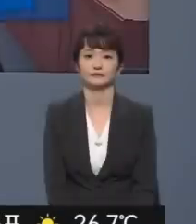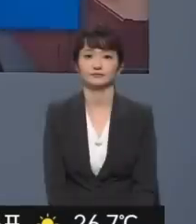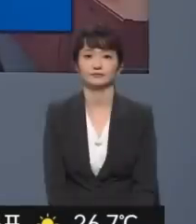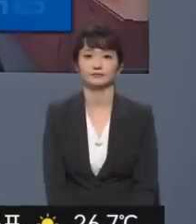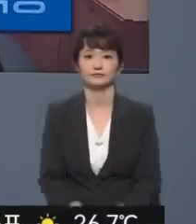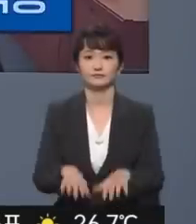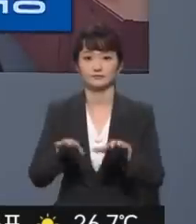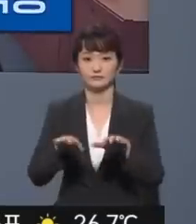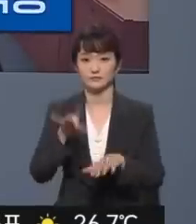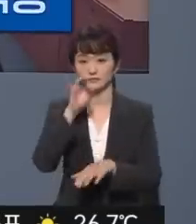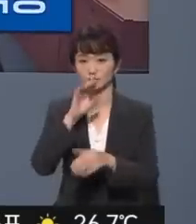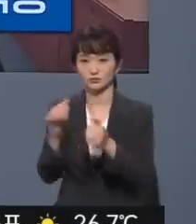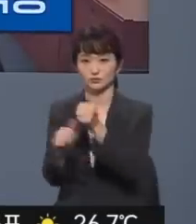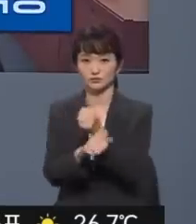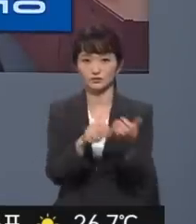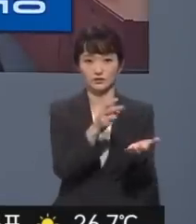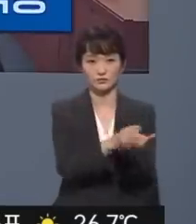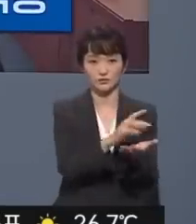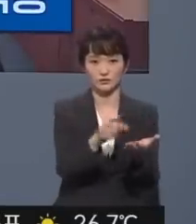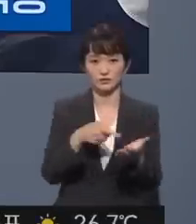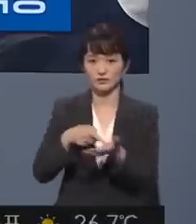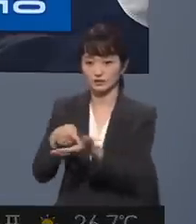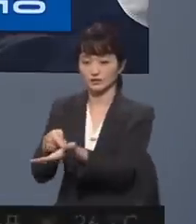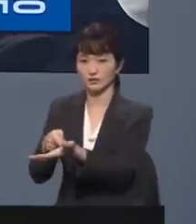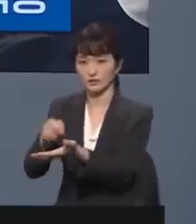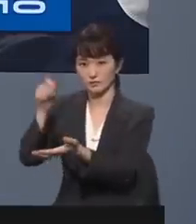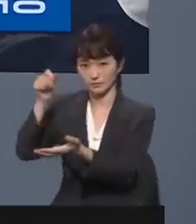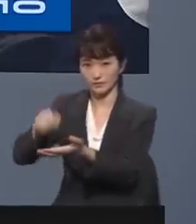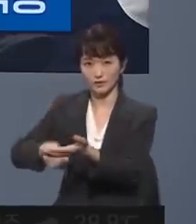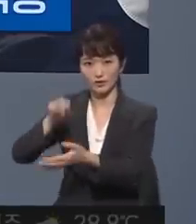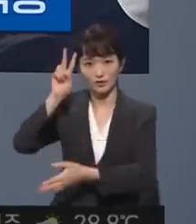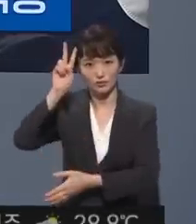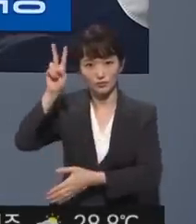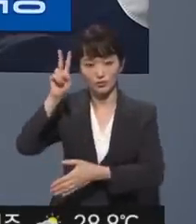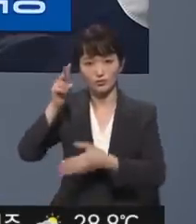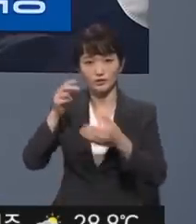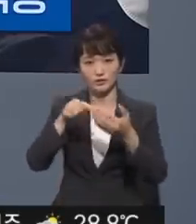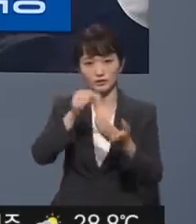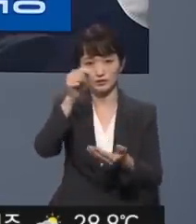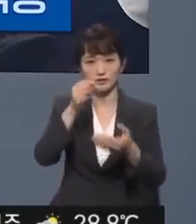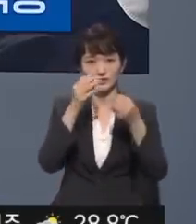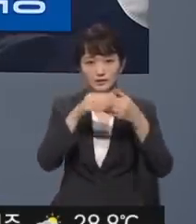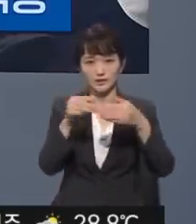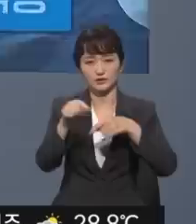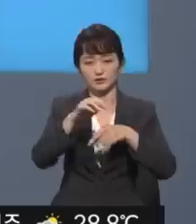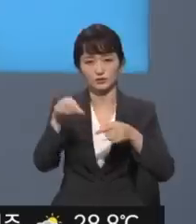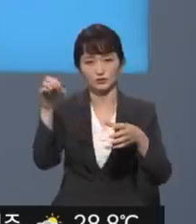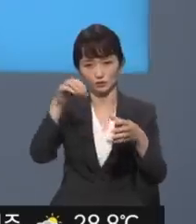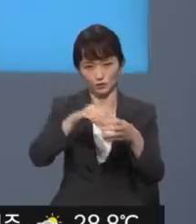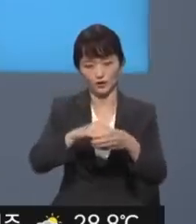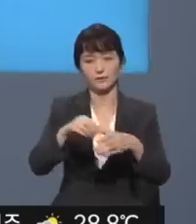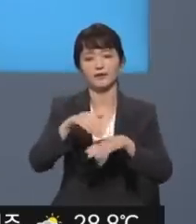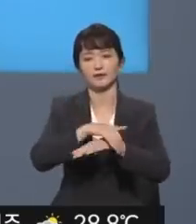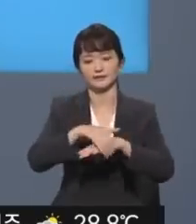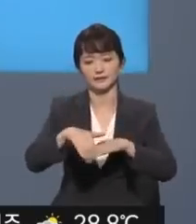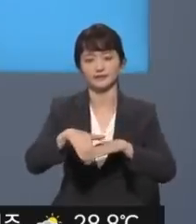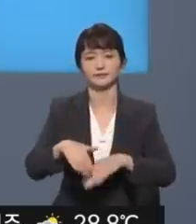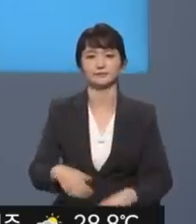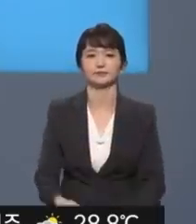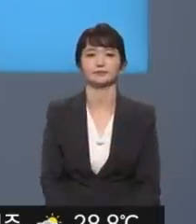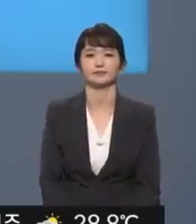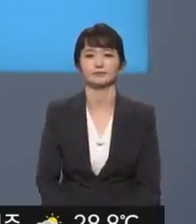오늘 중앙 이를 통과한 단검 개정하는 모래 선출되는 새 지도부 부터 적용될 예정입니다 그래